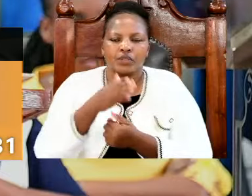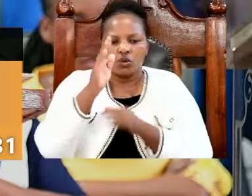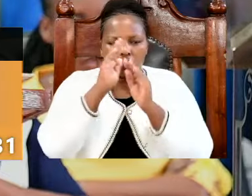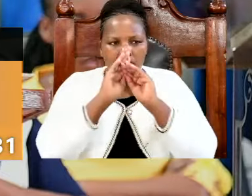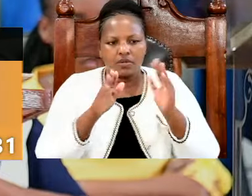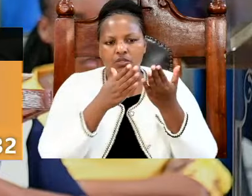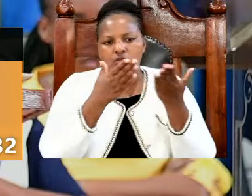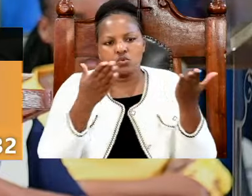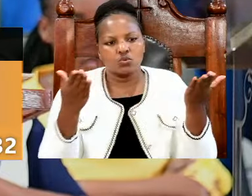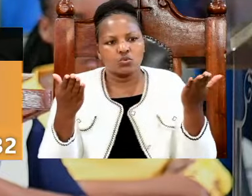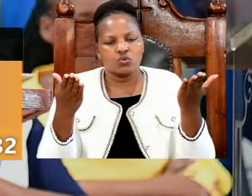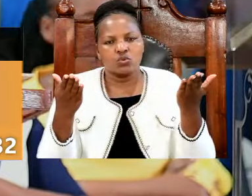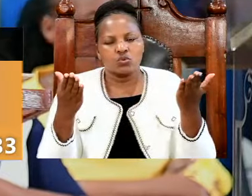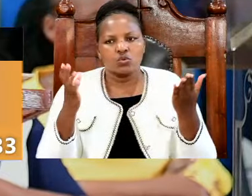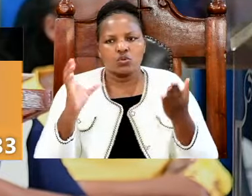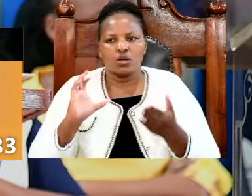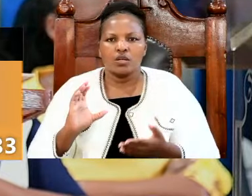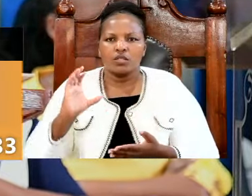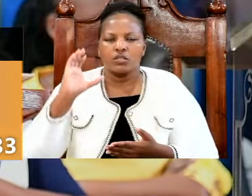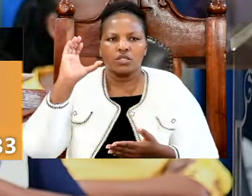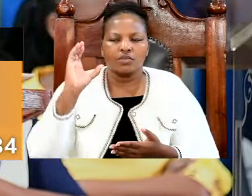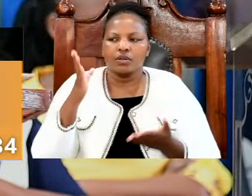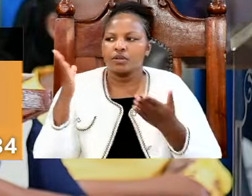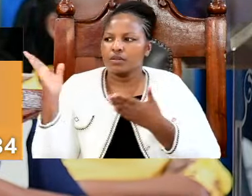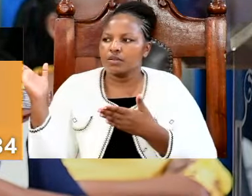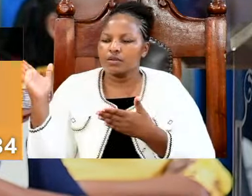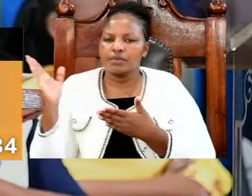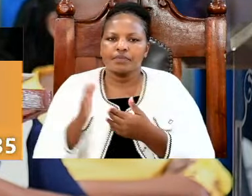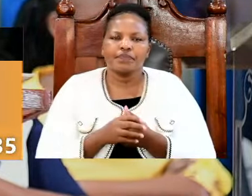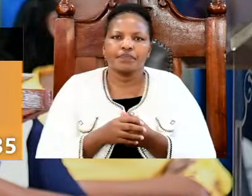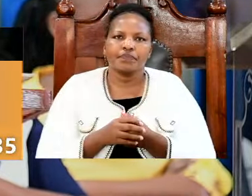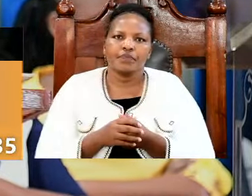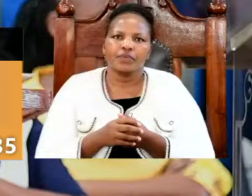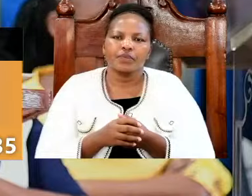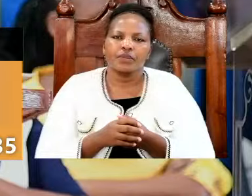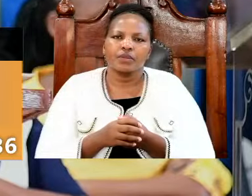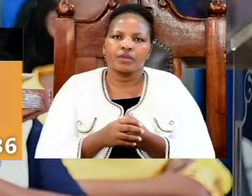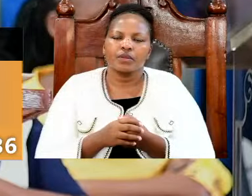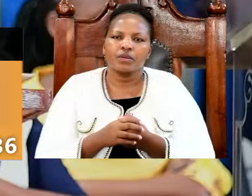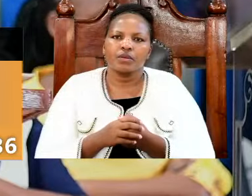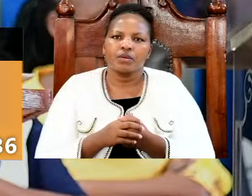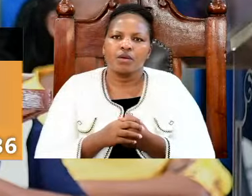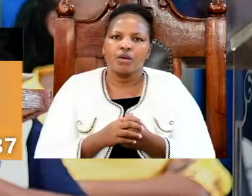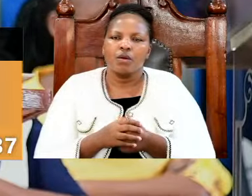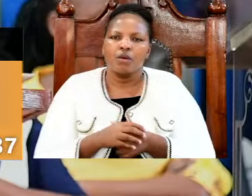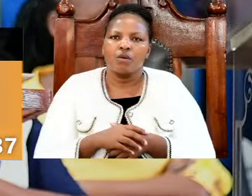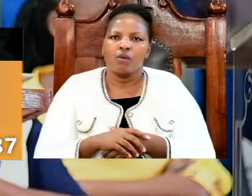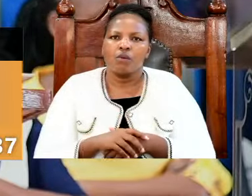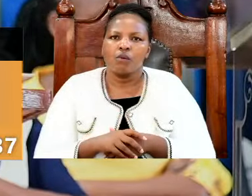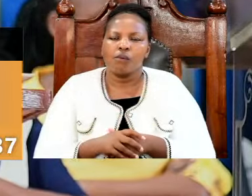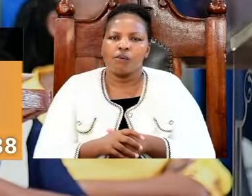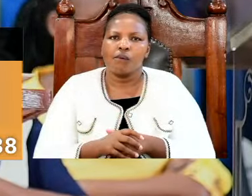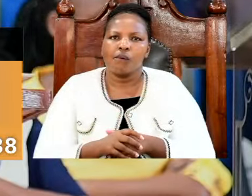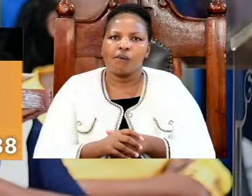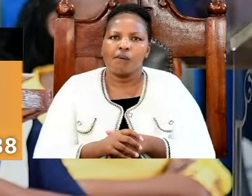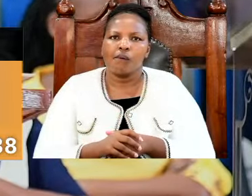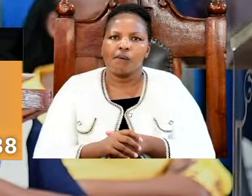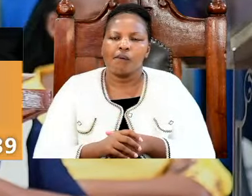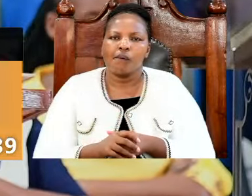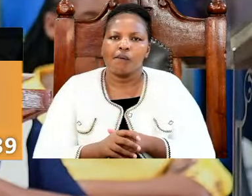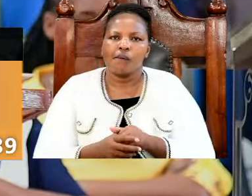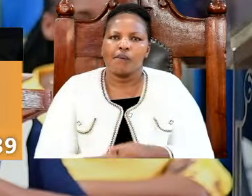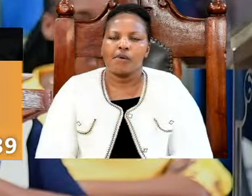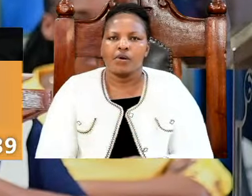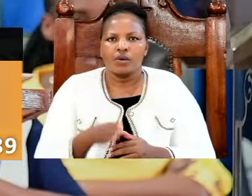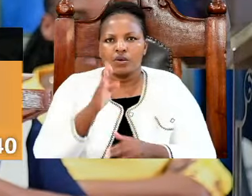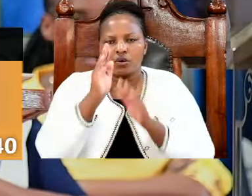atatubariki. Unaweza kumuona chairman wa evangelism, unaweza kumuona hata Christopher Maina kiateka wetu, na zitafika mzuri.